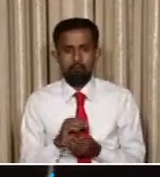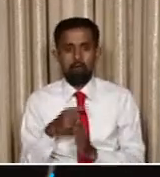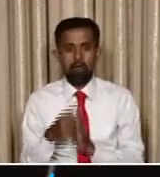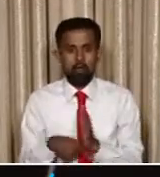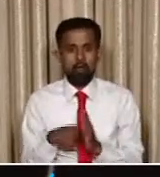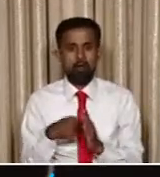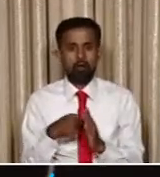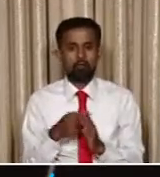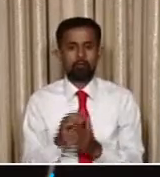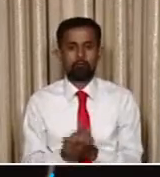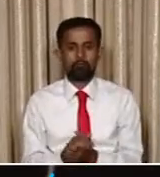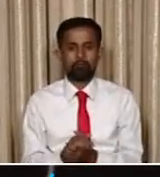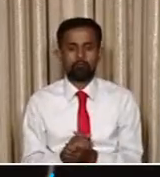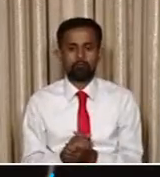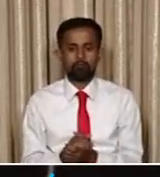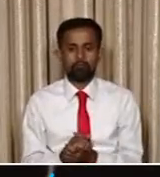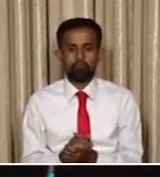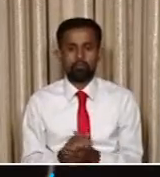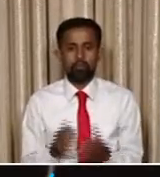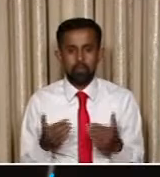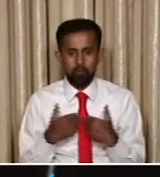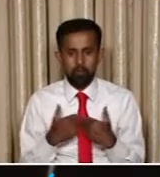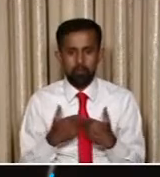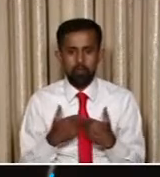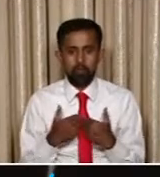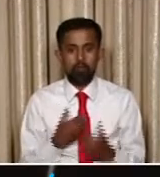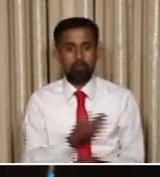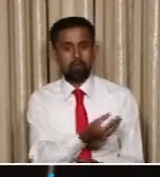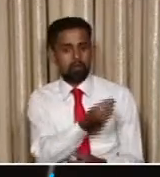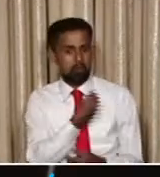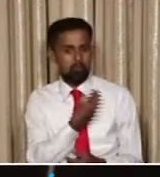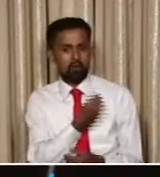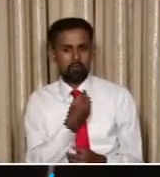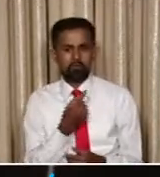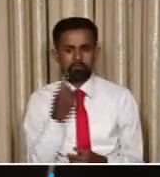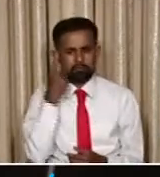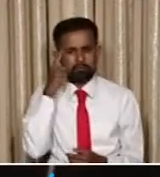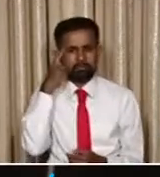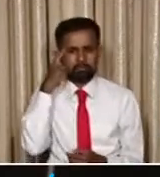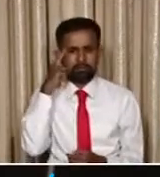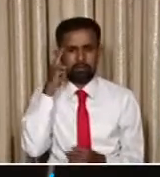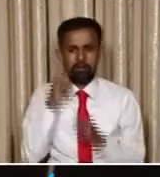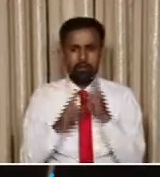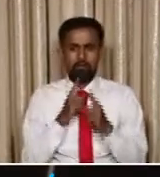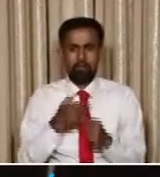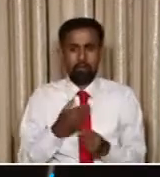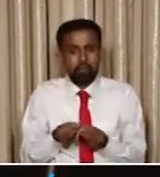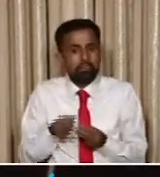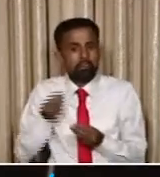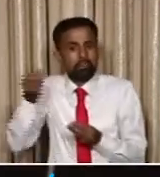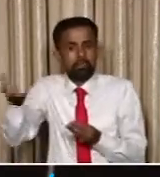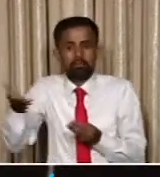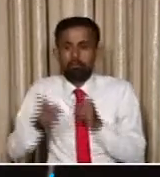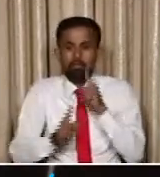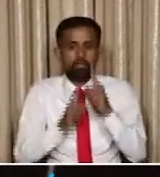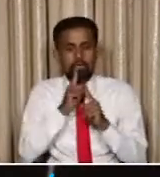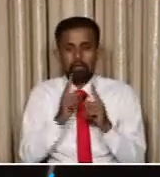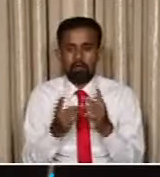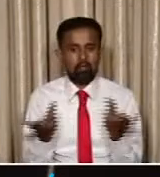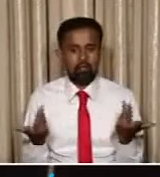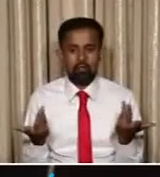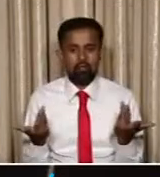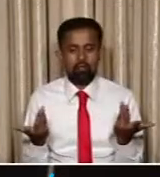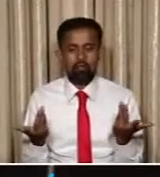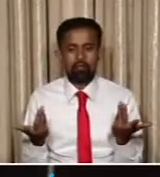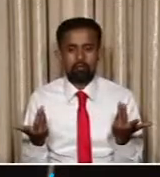වෙනුවෙන්. අපි කරන්නේ අපිට ලබා ගන්න පුළුවන් දේ ගැන විතරයි හැමදාම කතා කරන්නේ. අපේ දෙන්න ඕන දේවල් ගැන අපි කතා කරන්නේ නැහැ රට